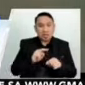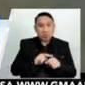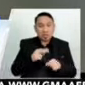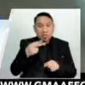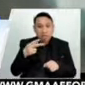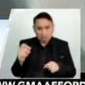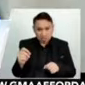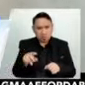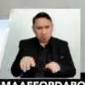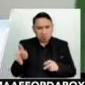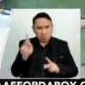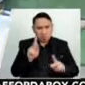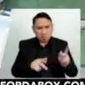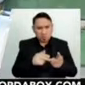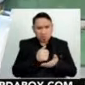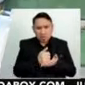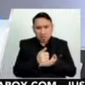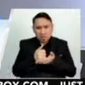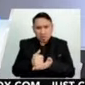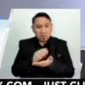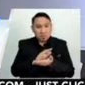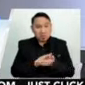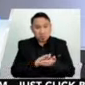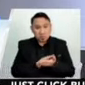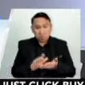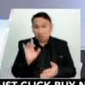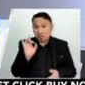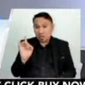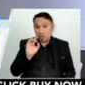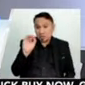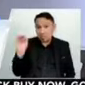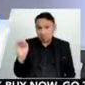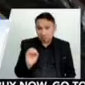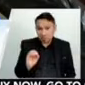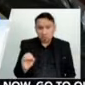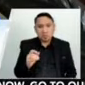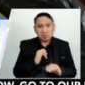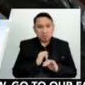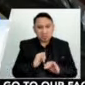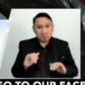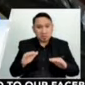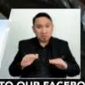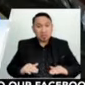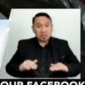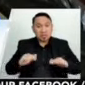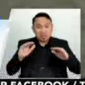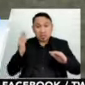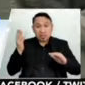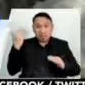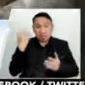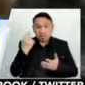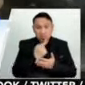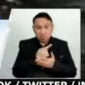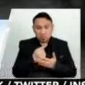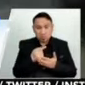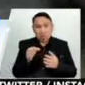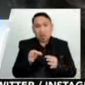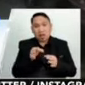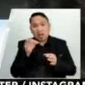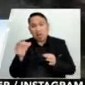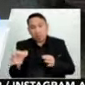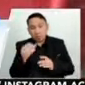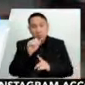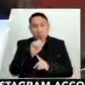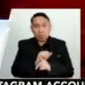center. Dahil umabot hanggang 80% ng Camanava ang lubog sa baha noong isang linggo, iniurong sa August 5 ang simula ng pasukan sa